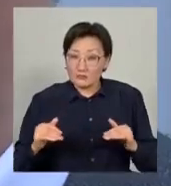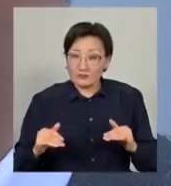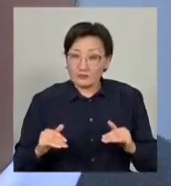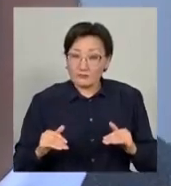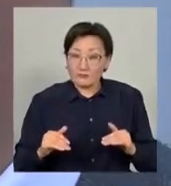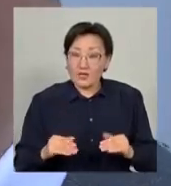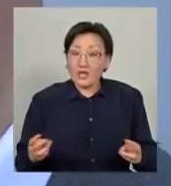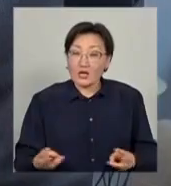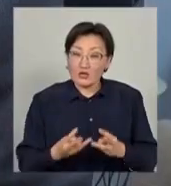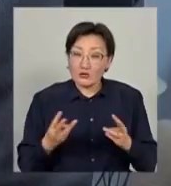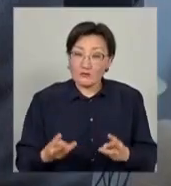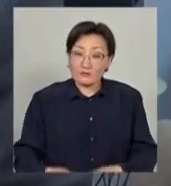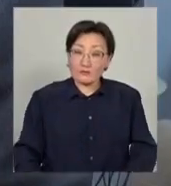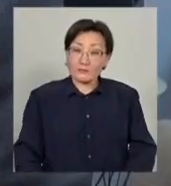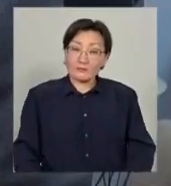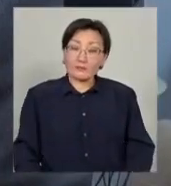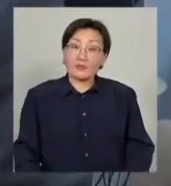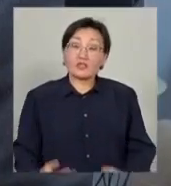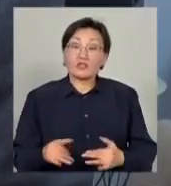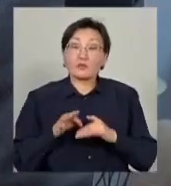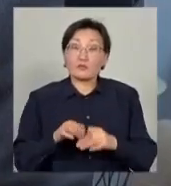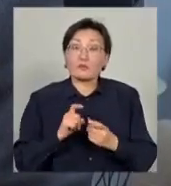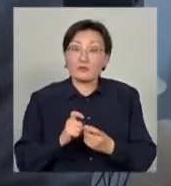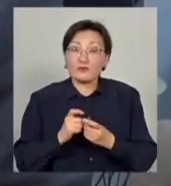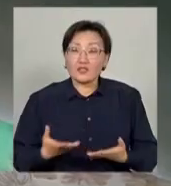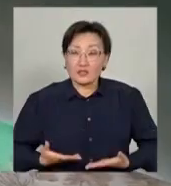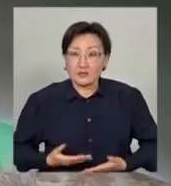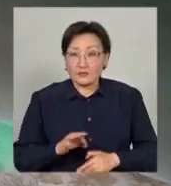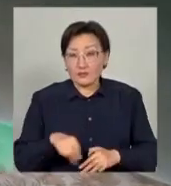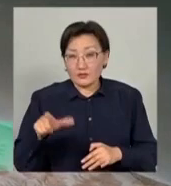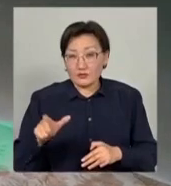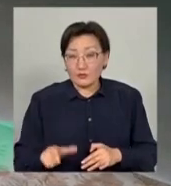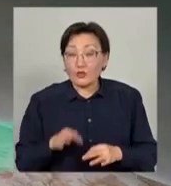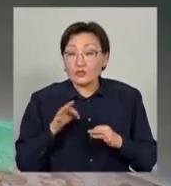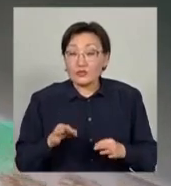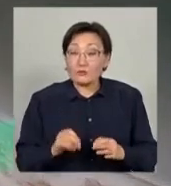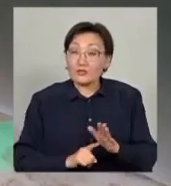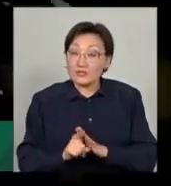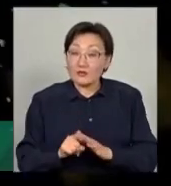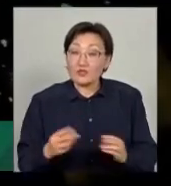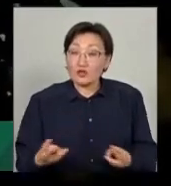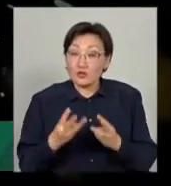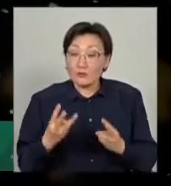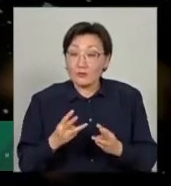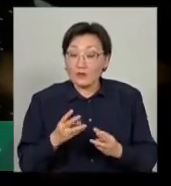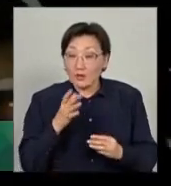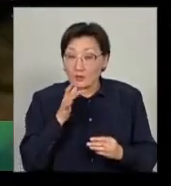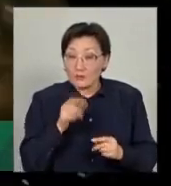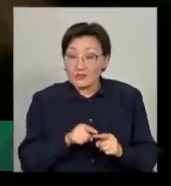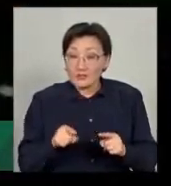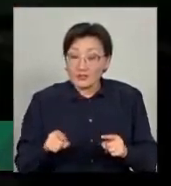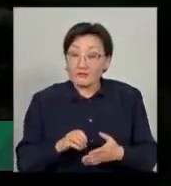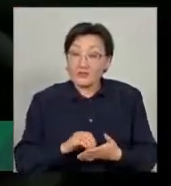с третьей степенью ожогов. Это сейчас идет борьба за жизнь пациента. Отмечается, что с начала отопительного сезона в Есильском